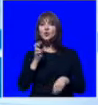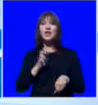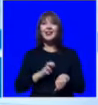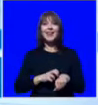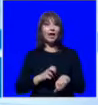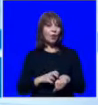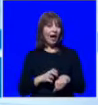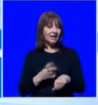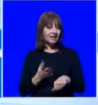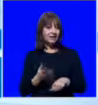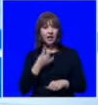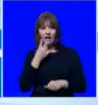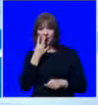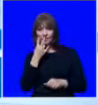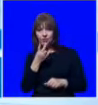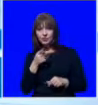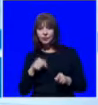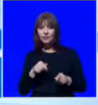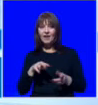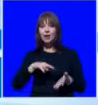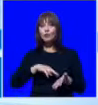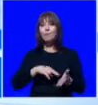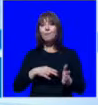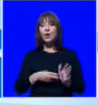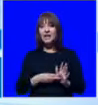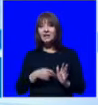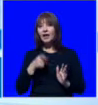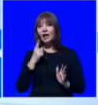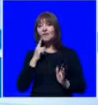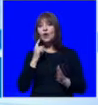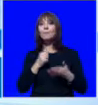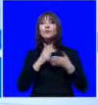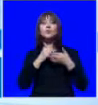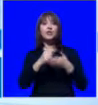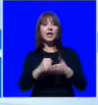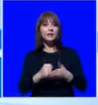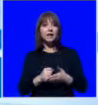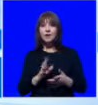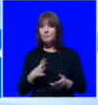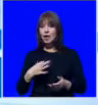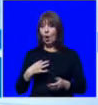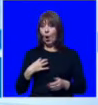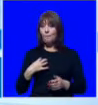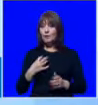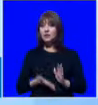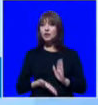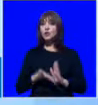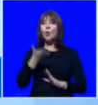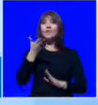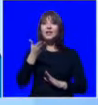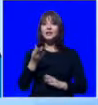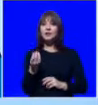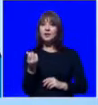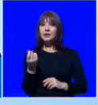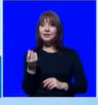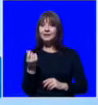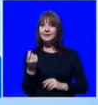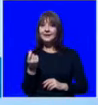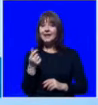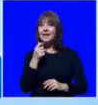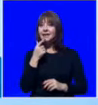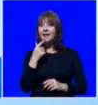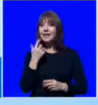ли е заложена като политика в бюджета? Няма ли опасност да скочат цените на горивата, господин Димитров?